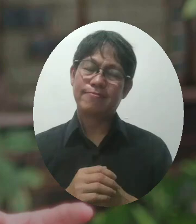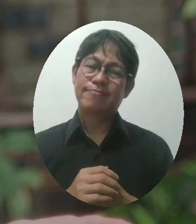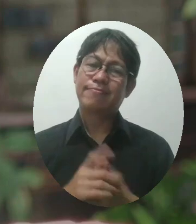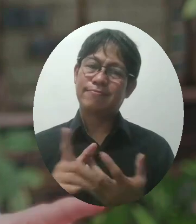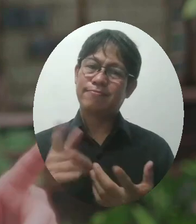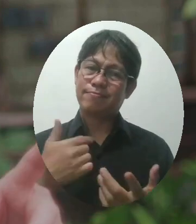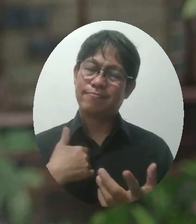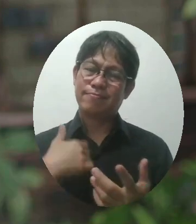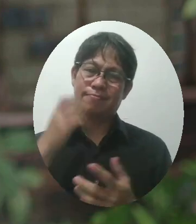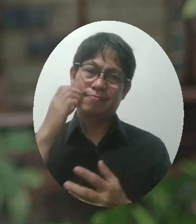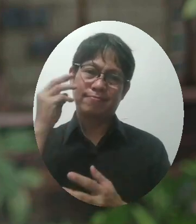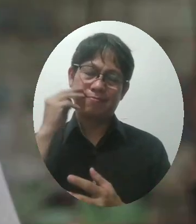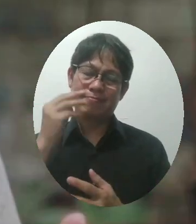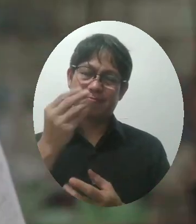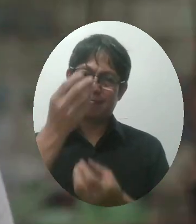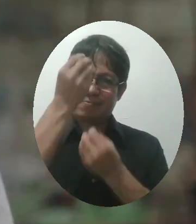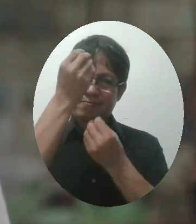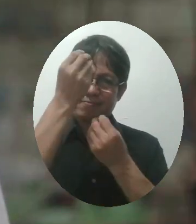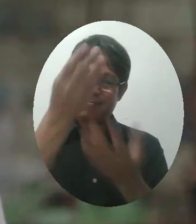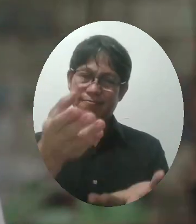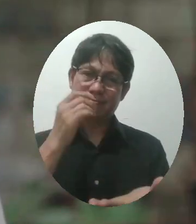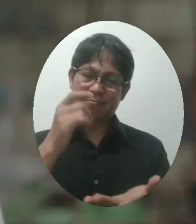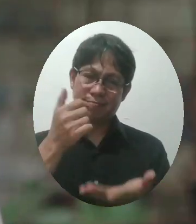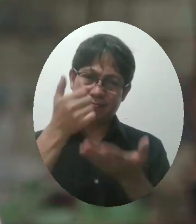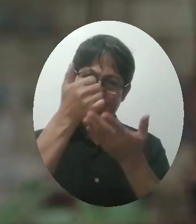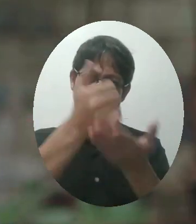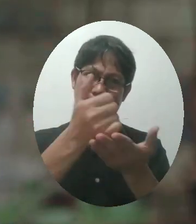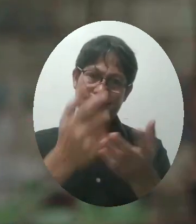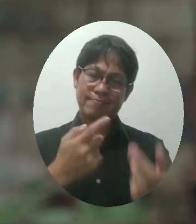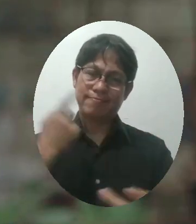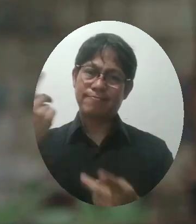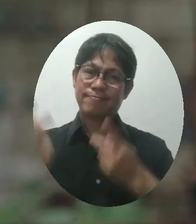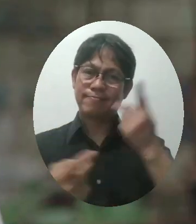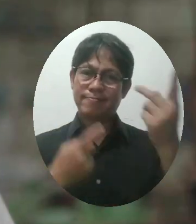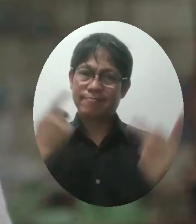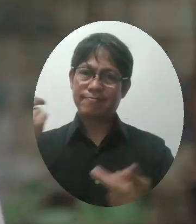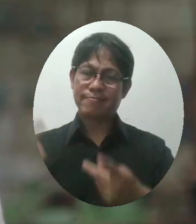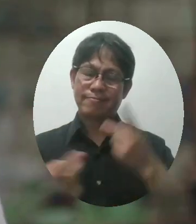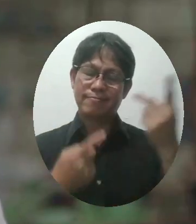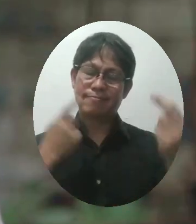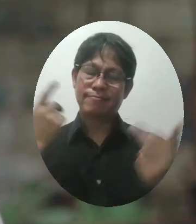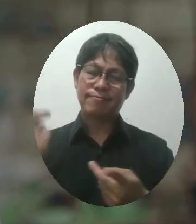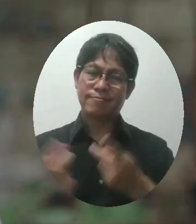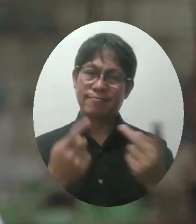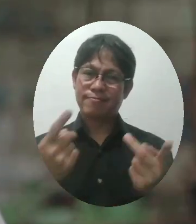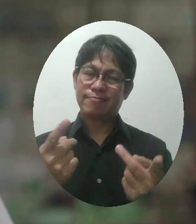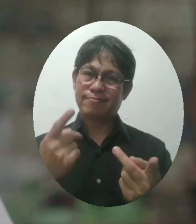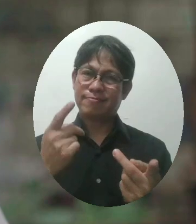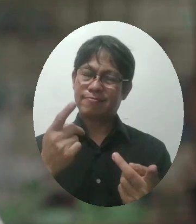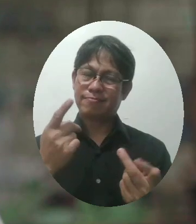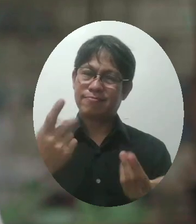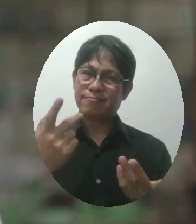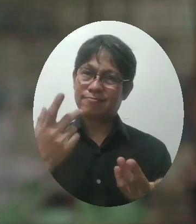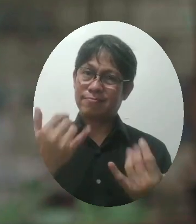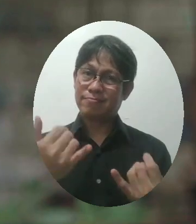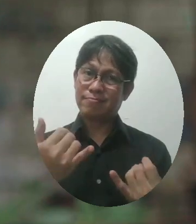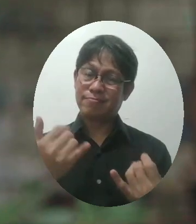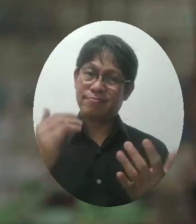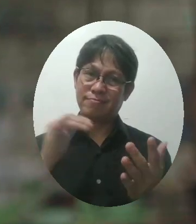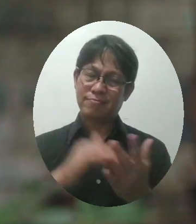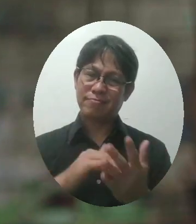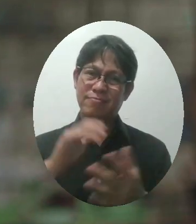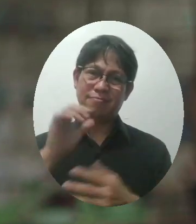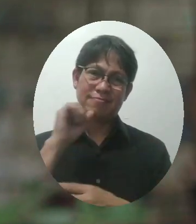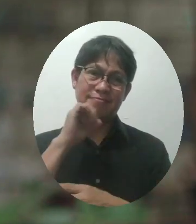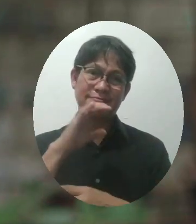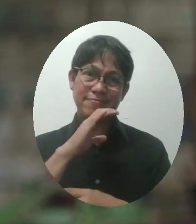si Connie Angeles at si Camille. Ito po si Orly Mercado, nagsasabi sa inyo na lagi natin isa puso ang diwa ng pagtulong sa kapwa.